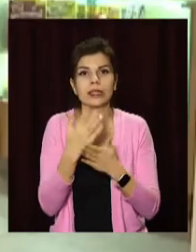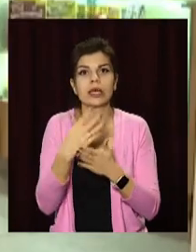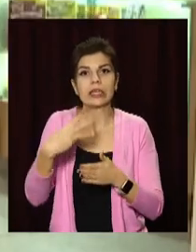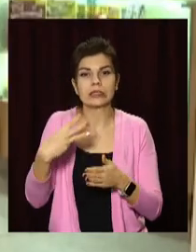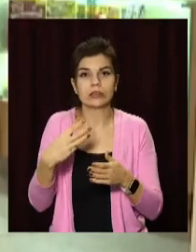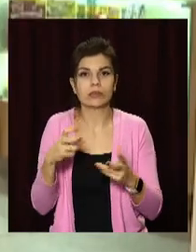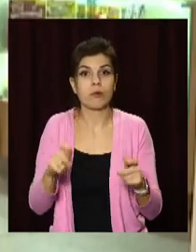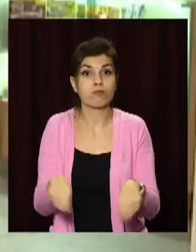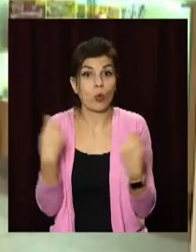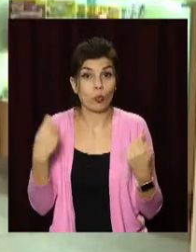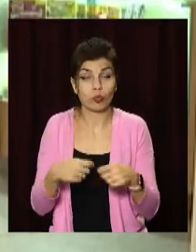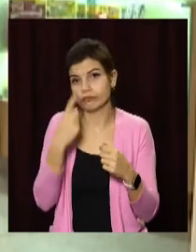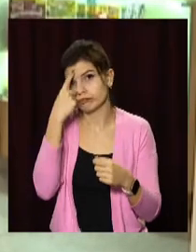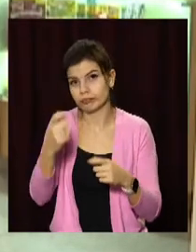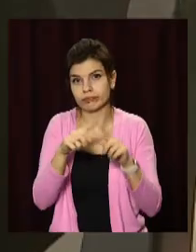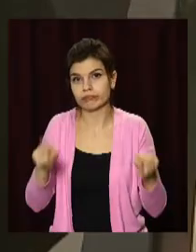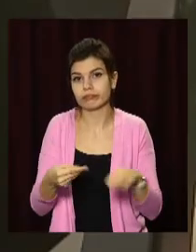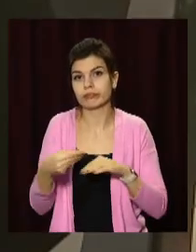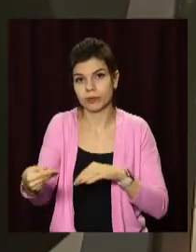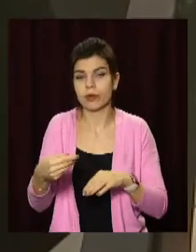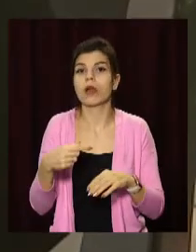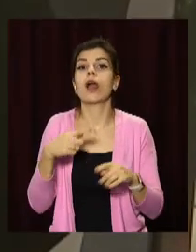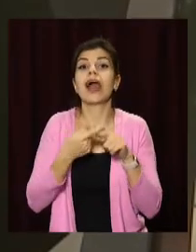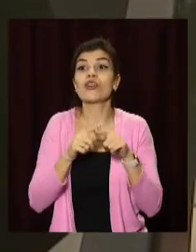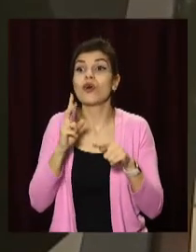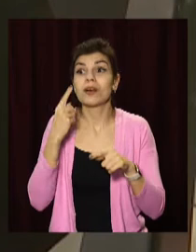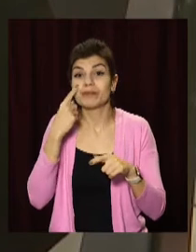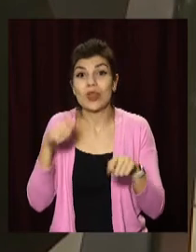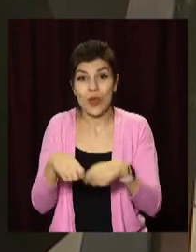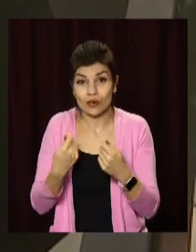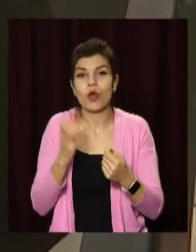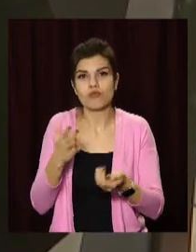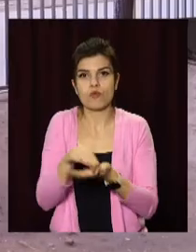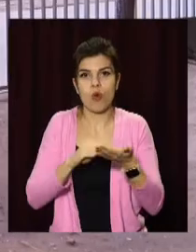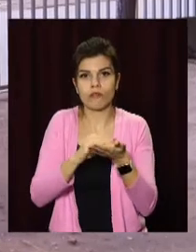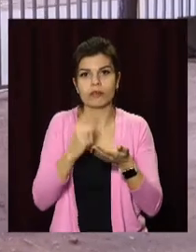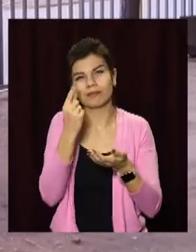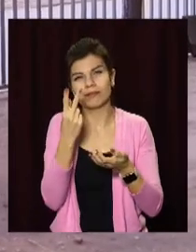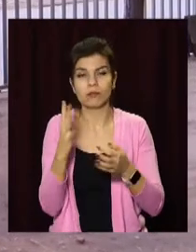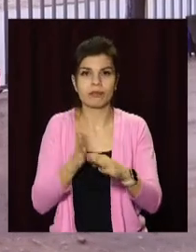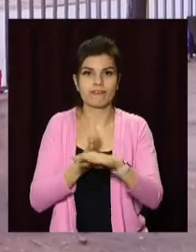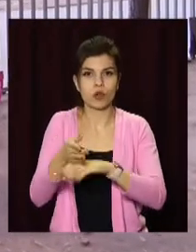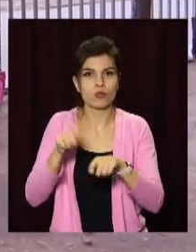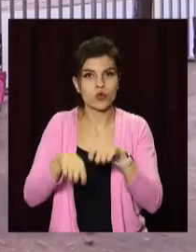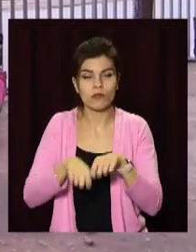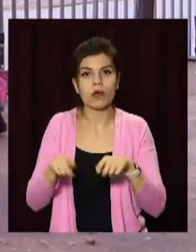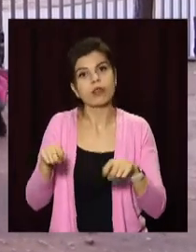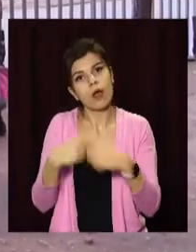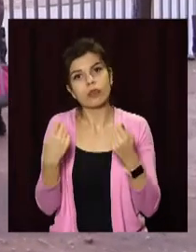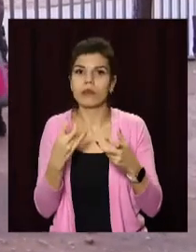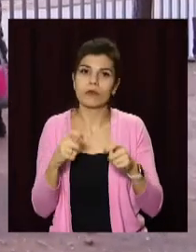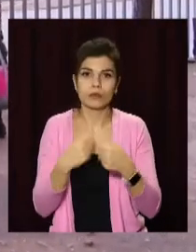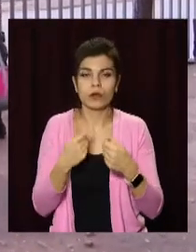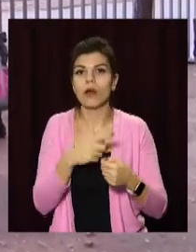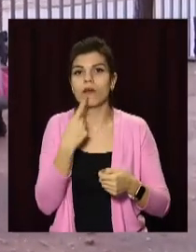винесли попередження. Ці заклади перевірятимуться повторно. Спеціалісти кажуть, головною відмінністю цього карантину від попереднього є